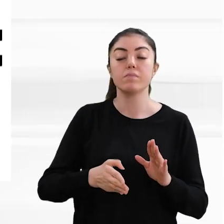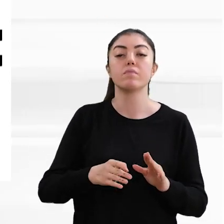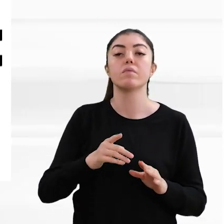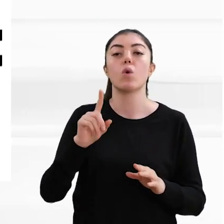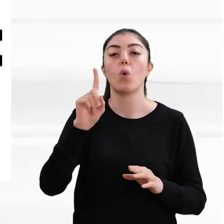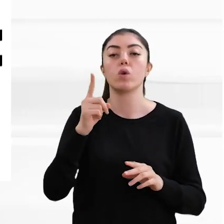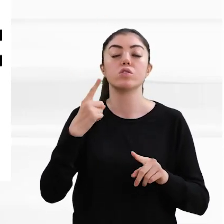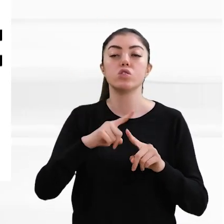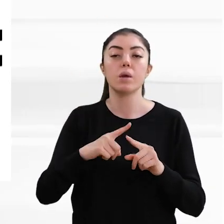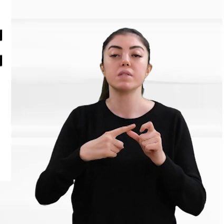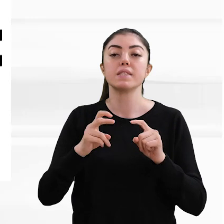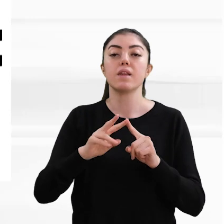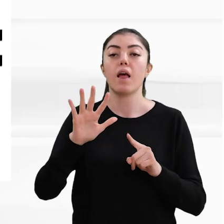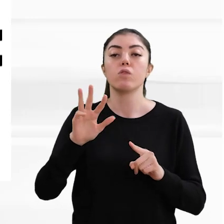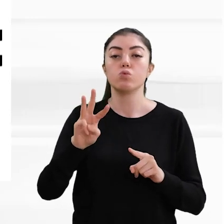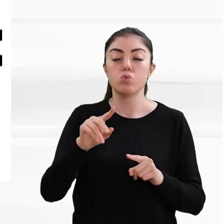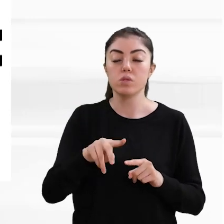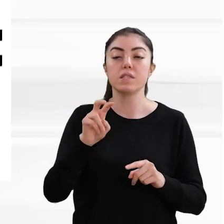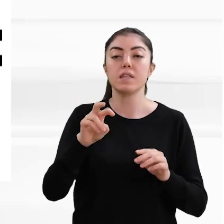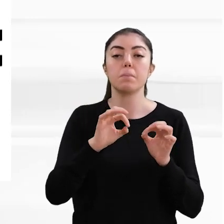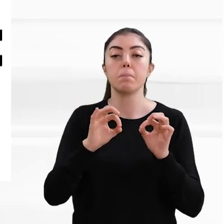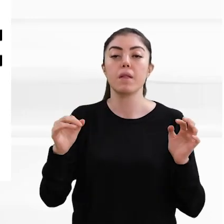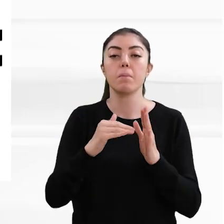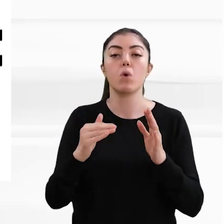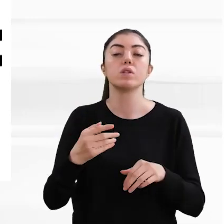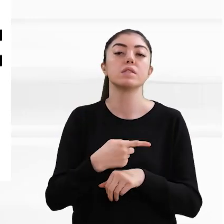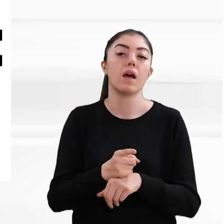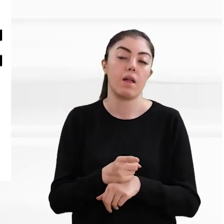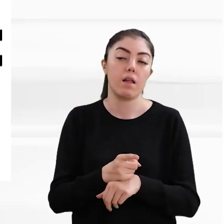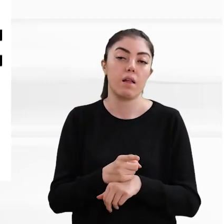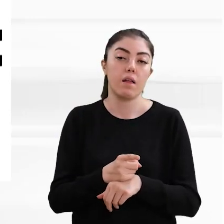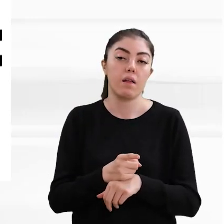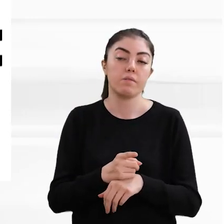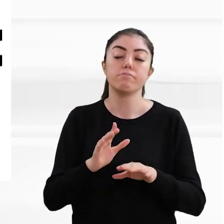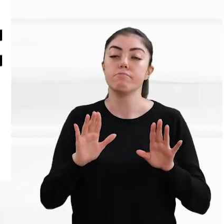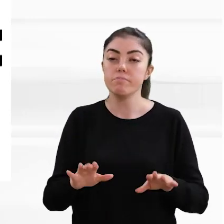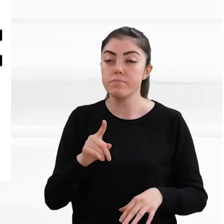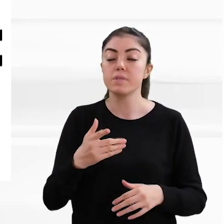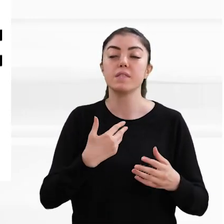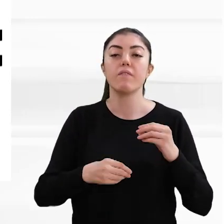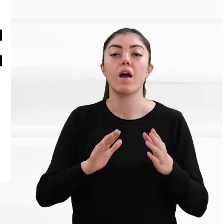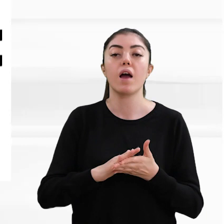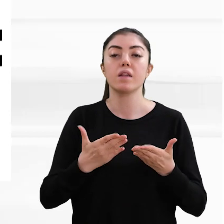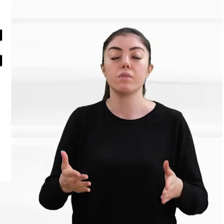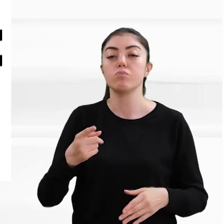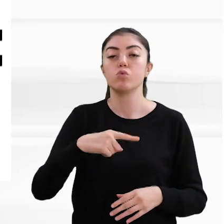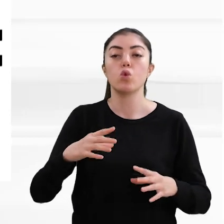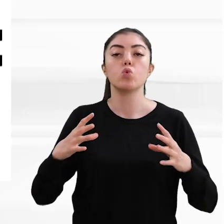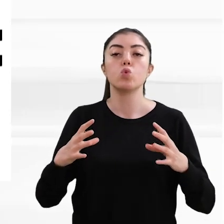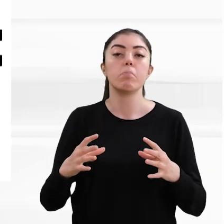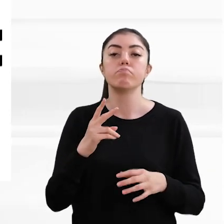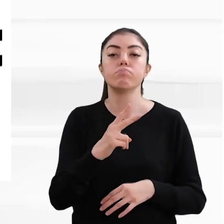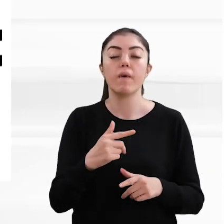10 çarpı sinüs 53'ten 8 metre bölü saniye olacaktır. Sevgili öğrenciler, burada